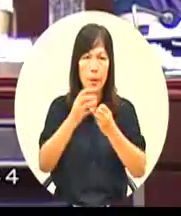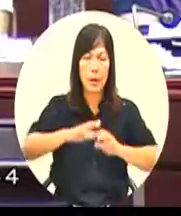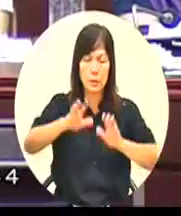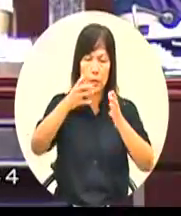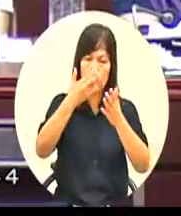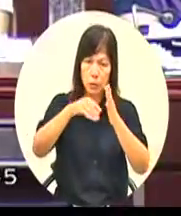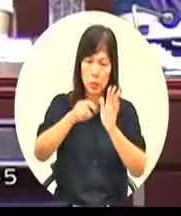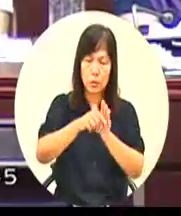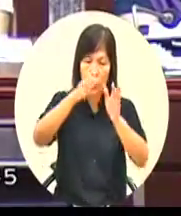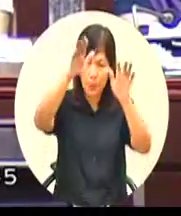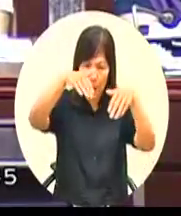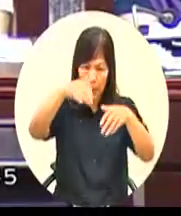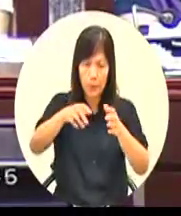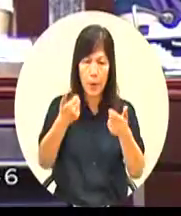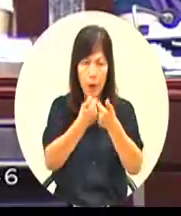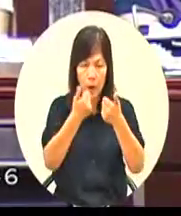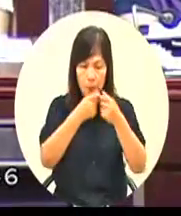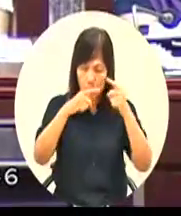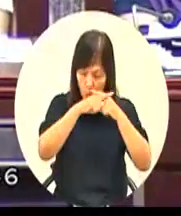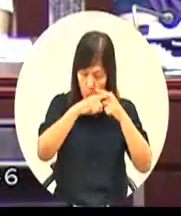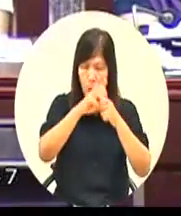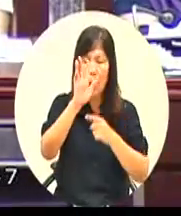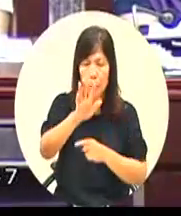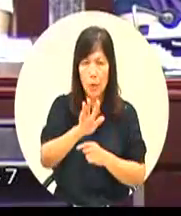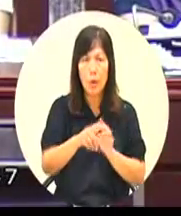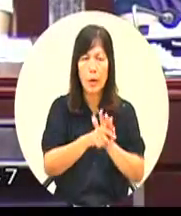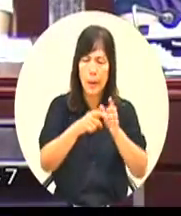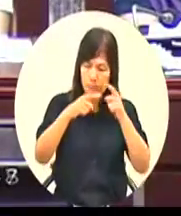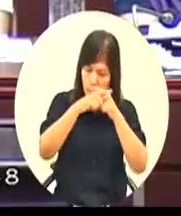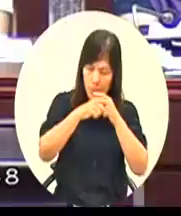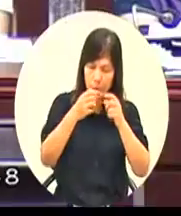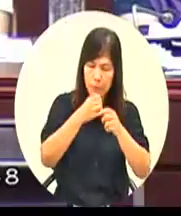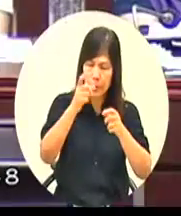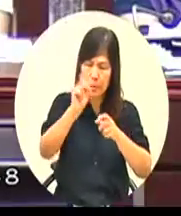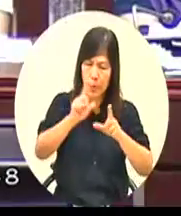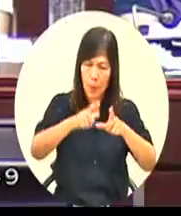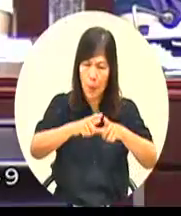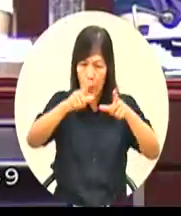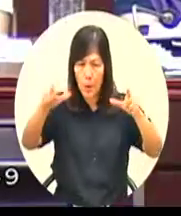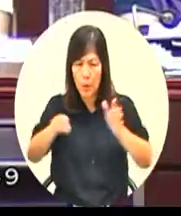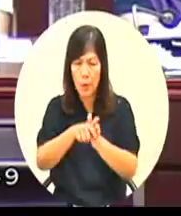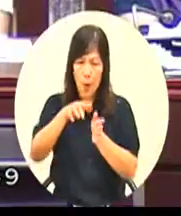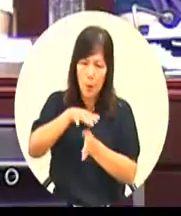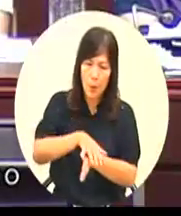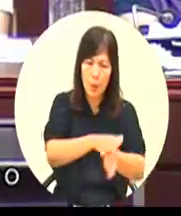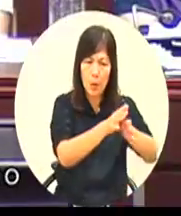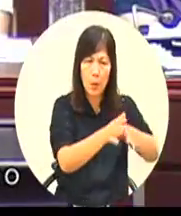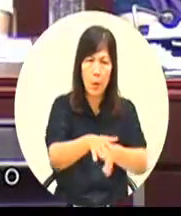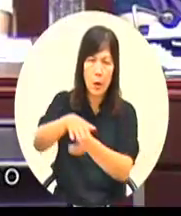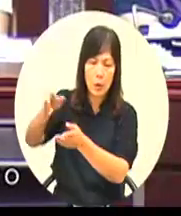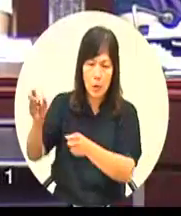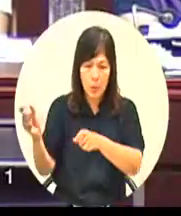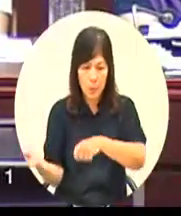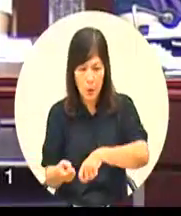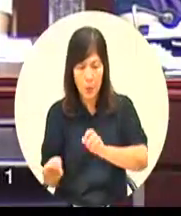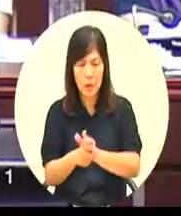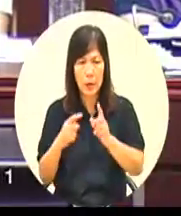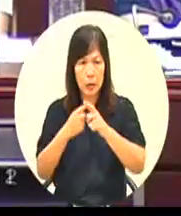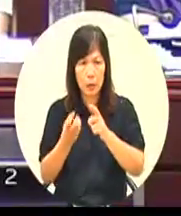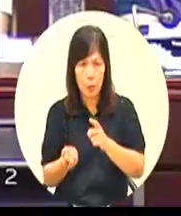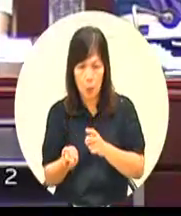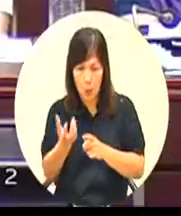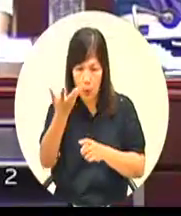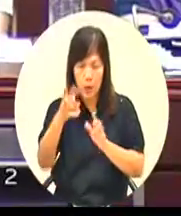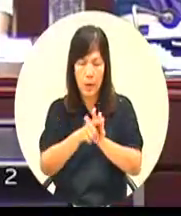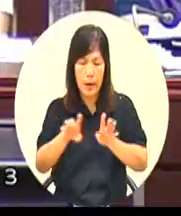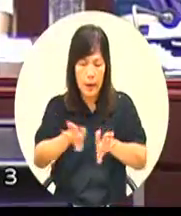来召开这个研商会议，研议怎么样扩大了我们的直排轮曲棍球的运动人口，就是怎么从基